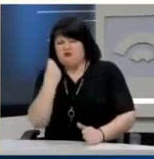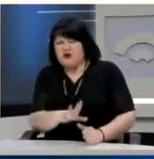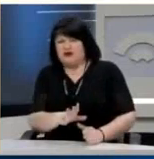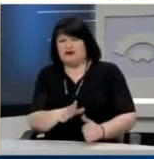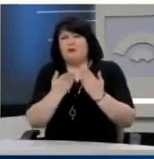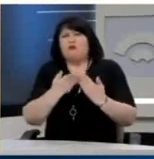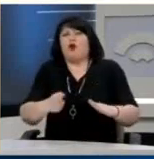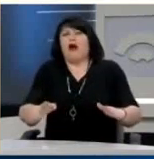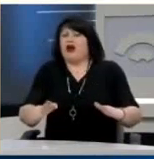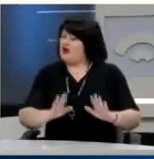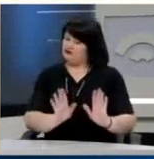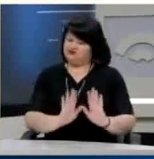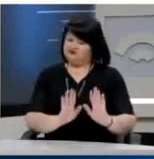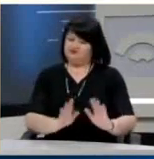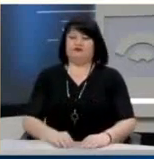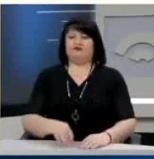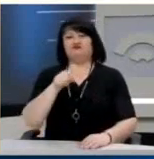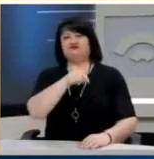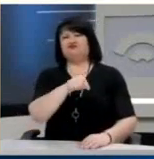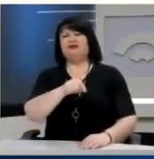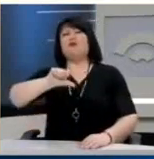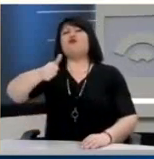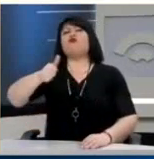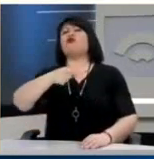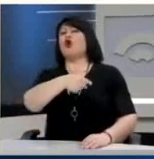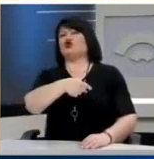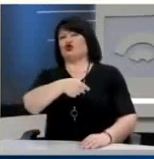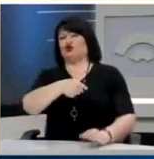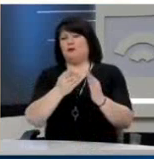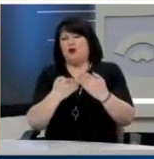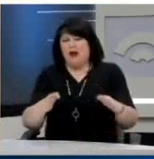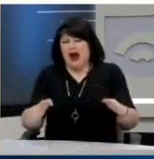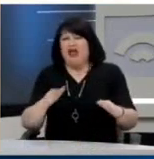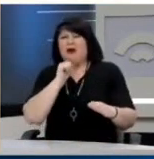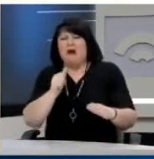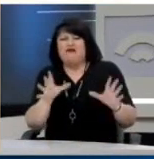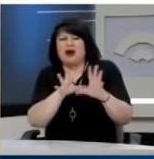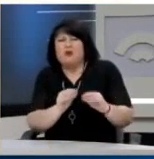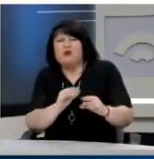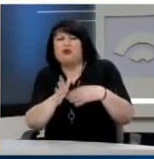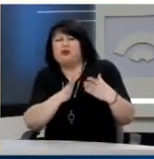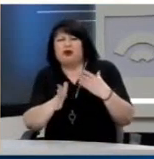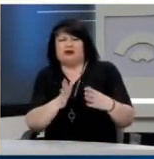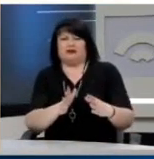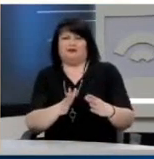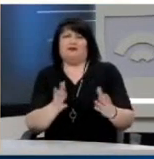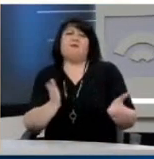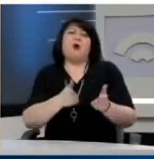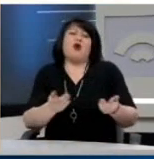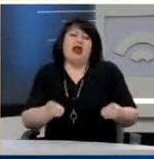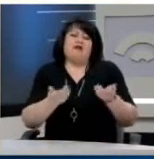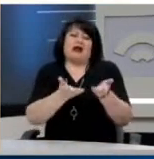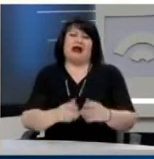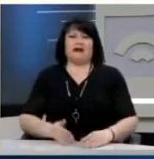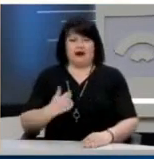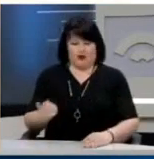μαύρη προπαγάνδα. Άλλωστε σε αυτά είναι ασυναγώνιστος. Αυτά μπορεί να κάνει ο άνθρωπος, αυτά κάνει. Εγώ ήρθα σήμερα